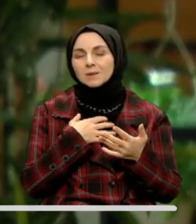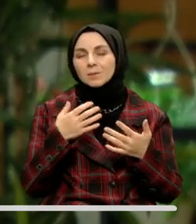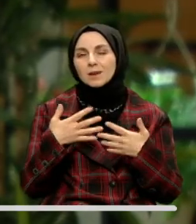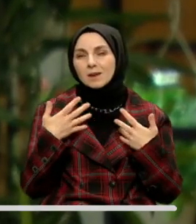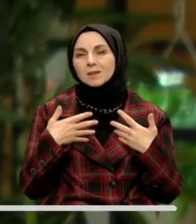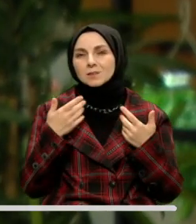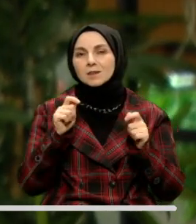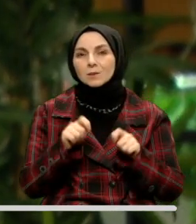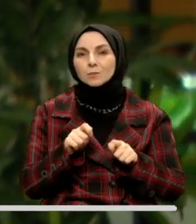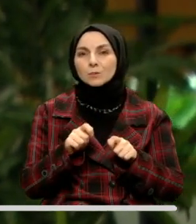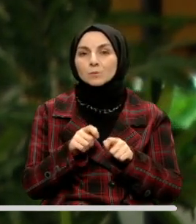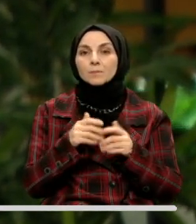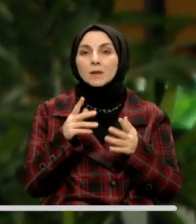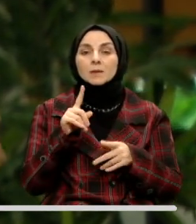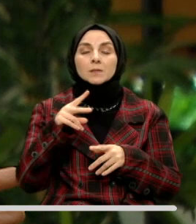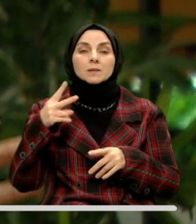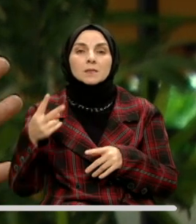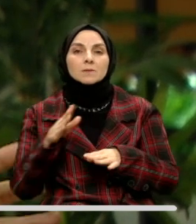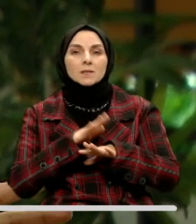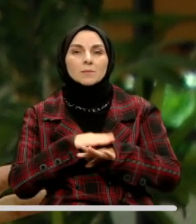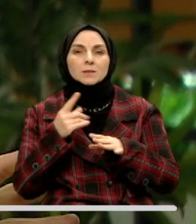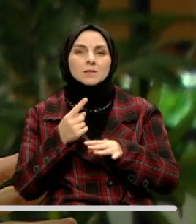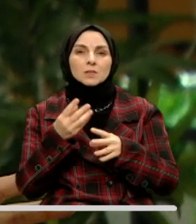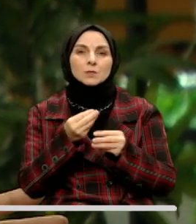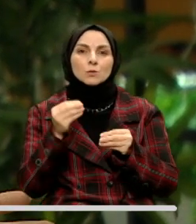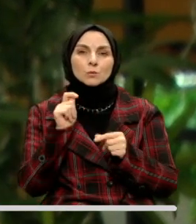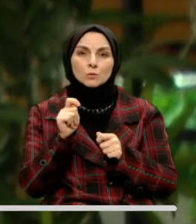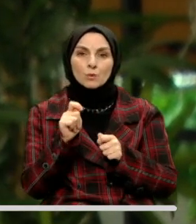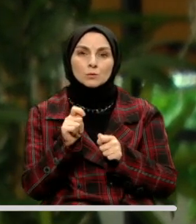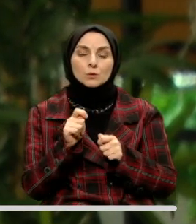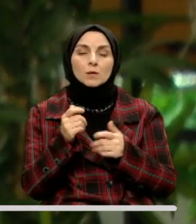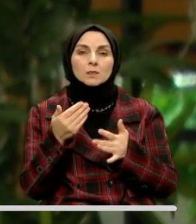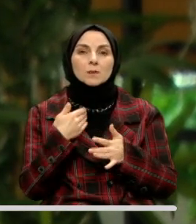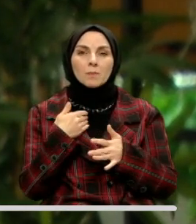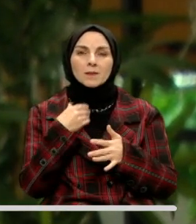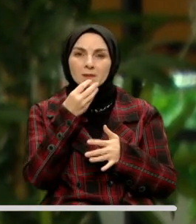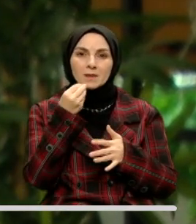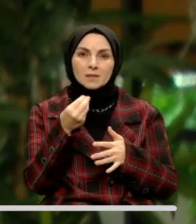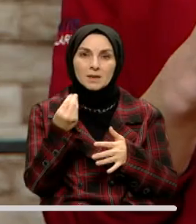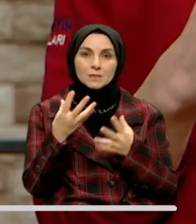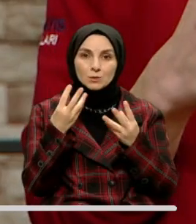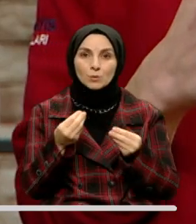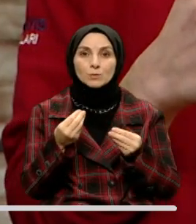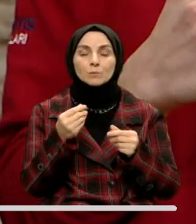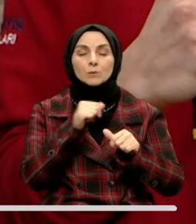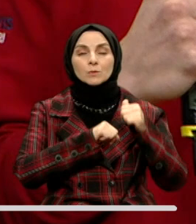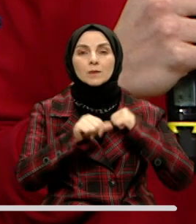Aslında bir taraftan yapmakta olduğunuz şey çok zor. Şöyle söyleyebilirim. Hani ben de genç oldum. Ben de üniversite sınavına hazırlandım. Meslek seçiminde onlarca